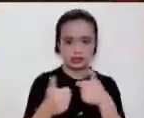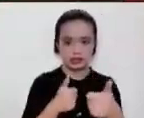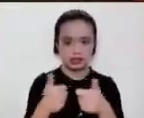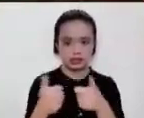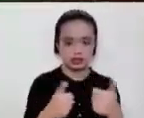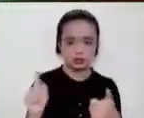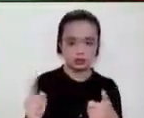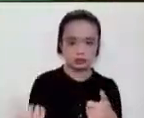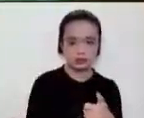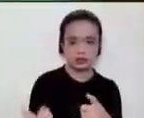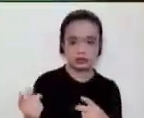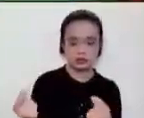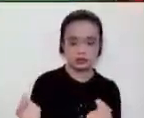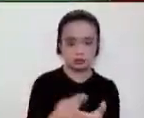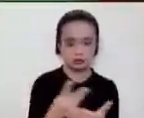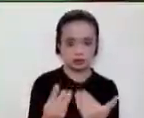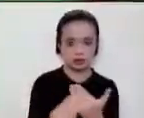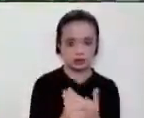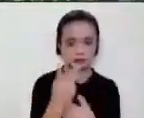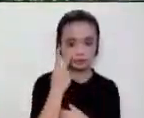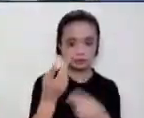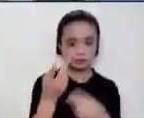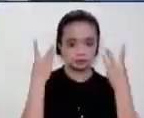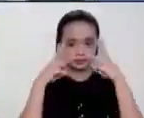programa. Panoorin po natin ito.